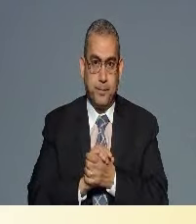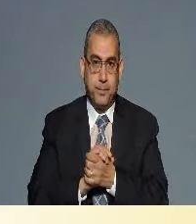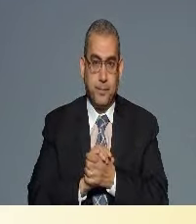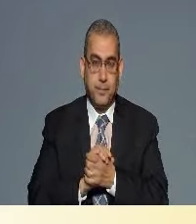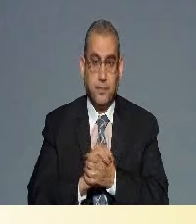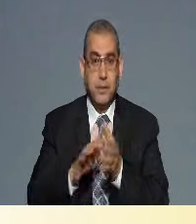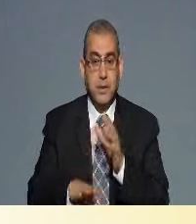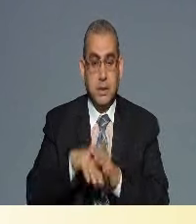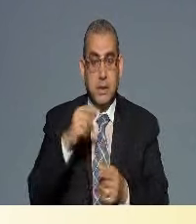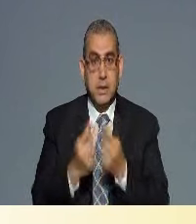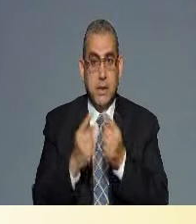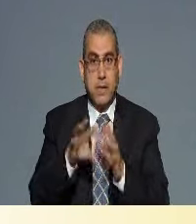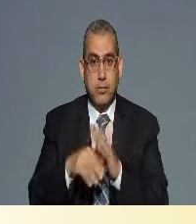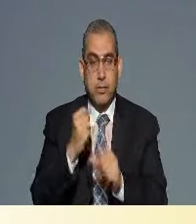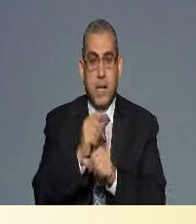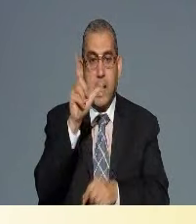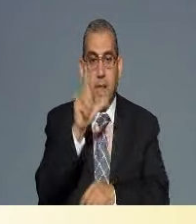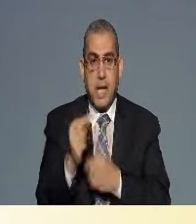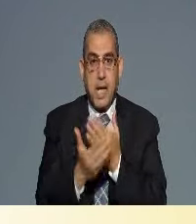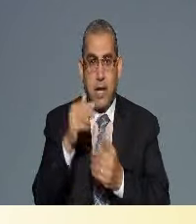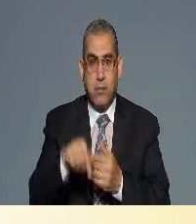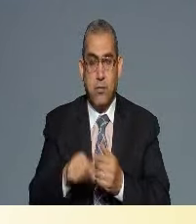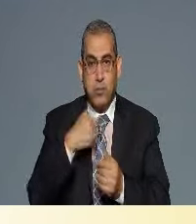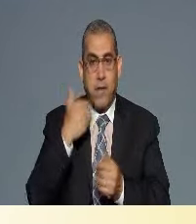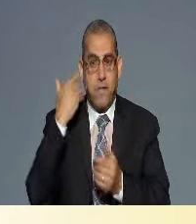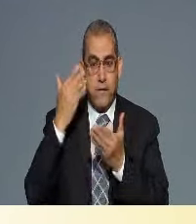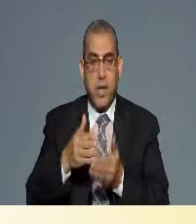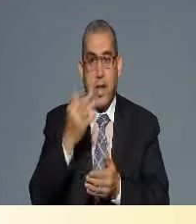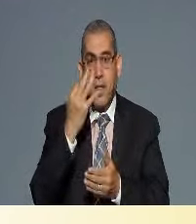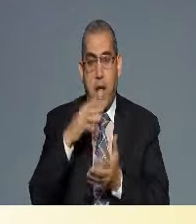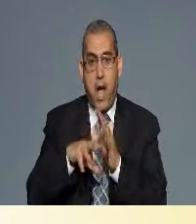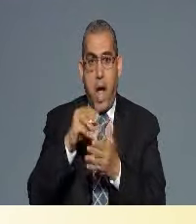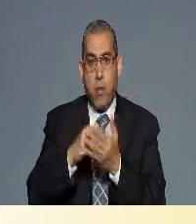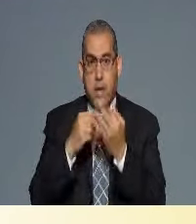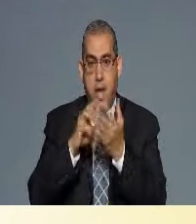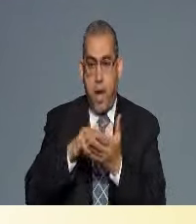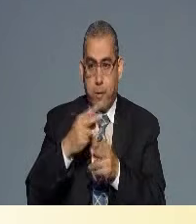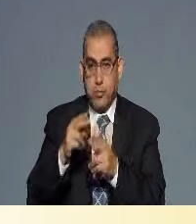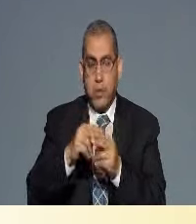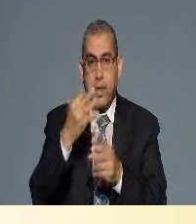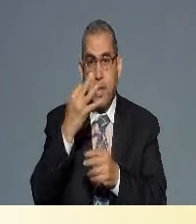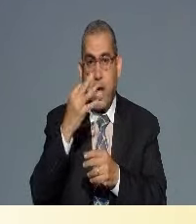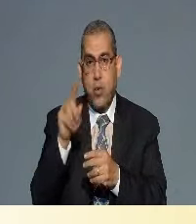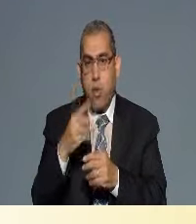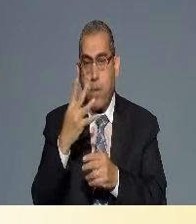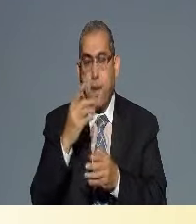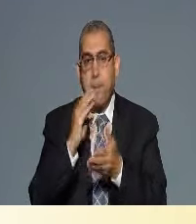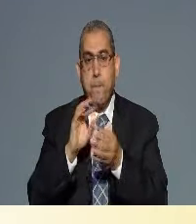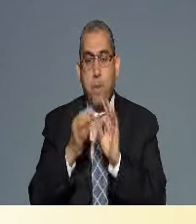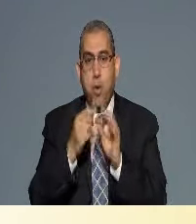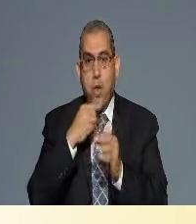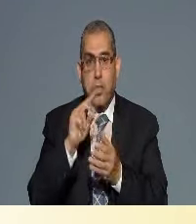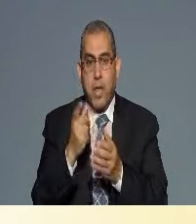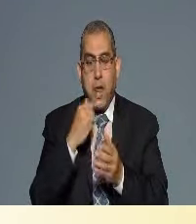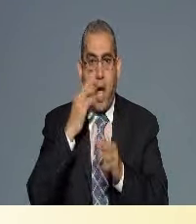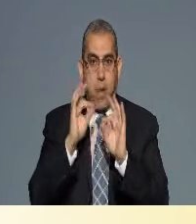التصنيع الزراعي سيادتك بالدلتا الجديدة، احنا فندم عندنا ثلاثة مرحلة أولى بنتكلم على 3.4 مليون طن خام، وده رقم كبير